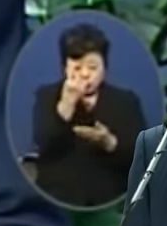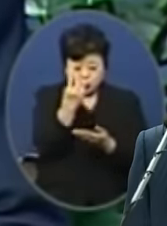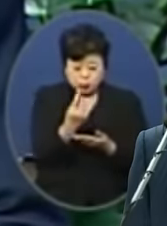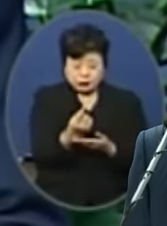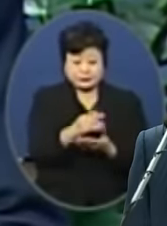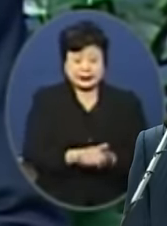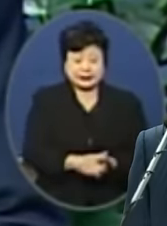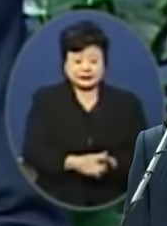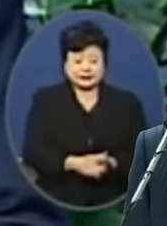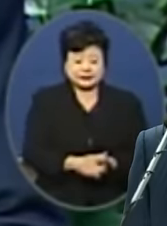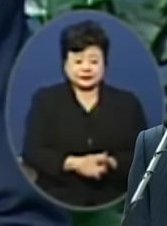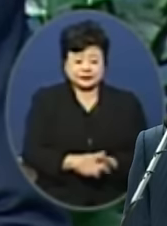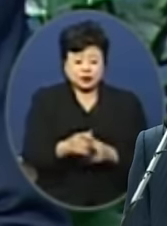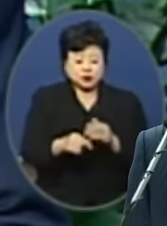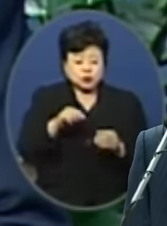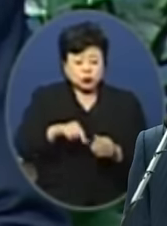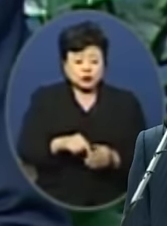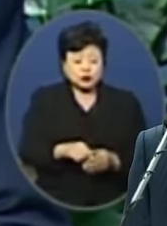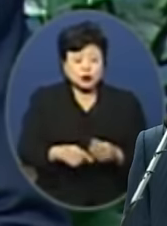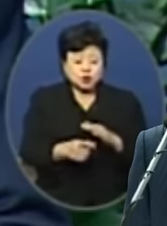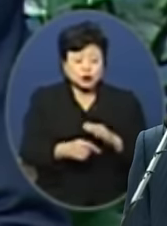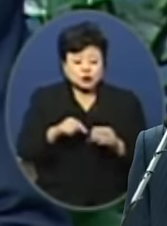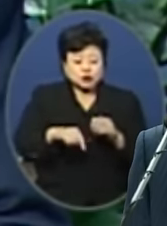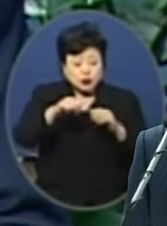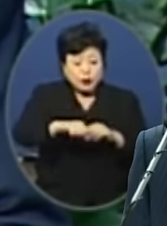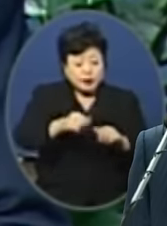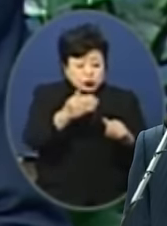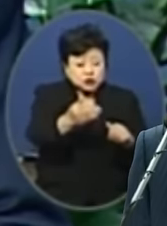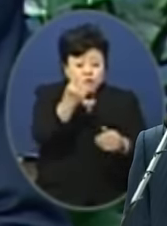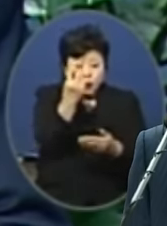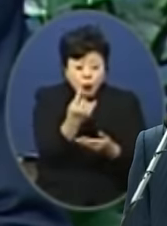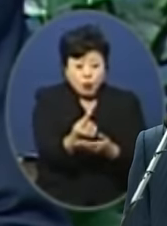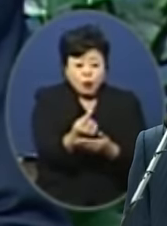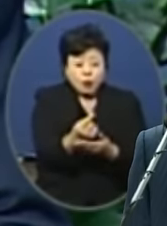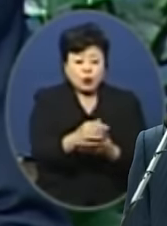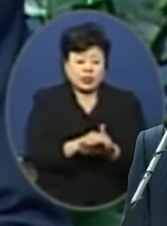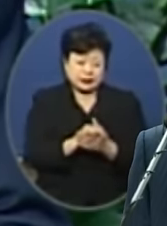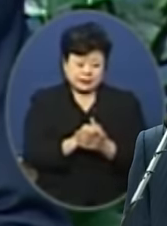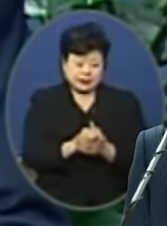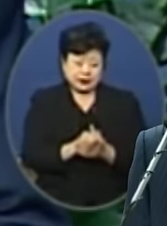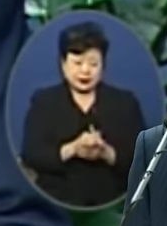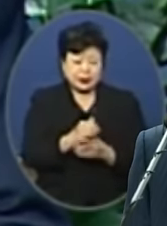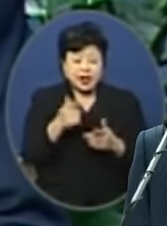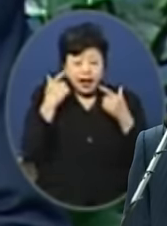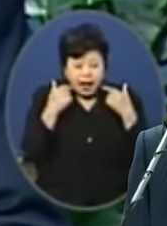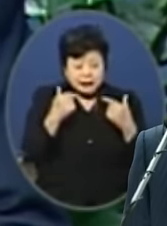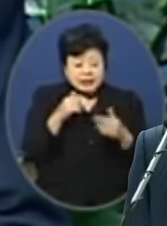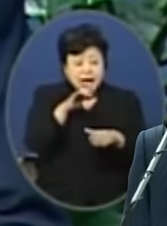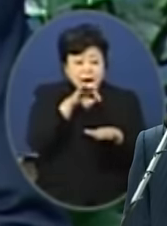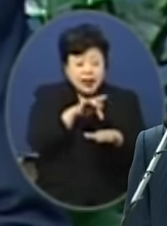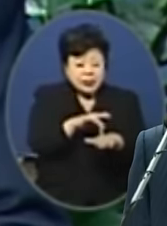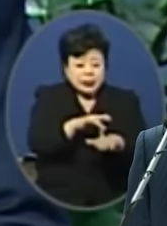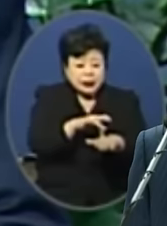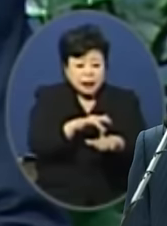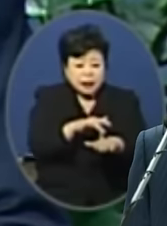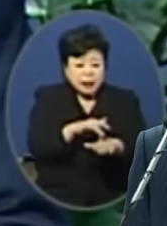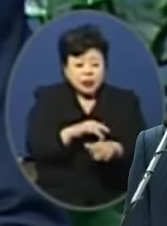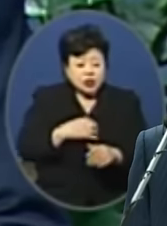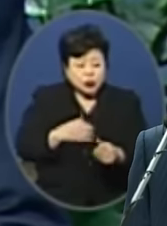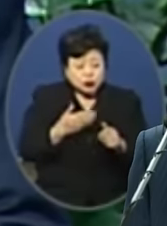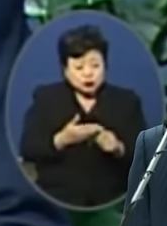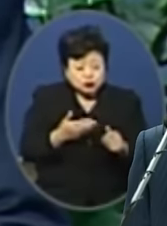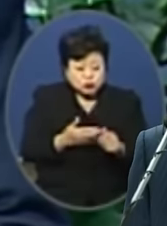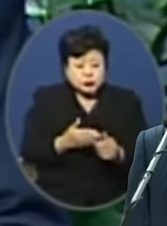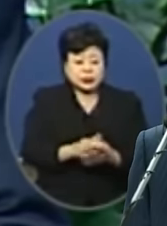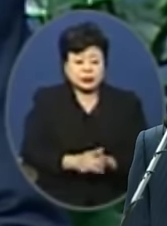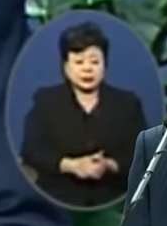것입니다. 도적이 오는 것은 도적질하고 죽이고 멸망시키는 것뿐이기 때문에 항상 마귀가 우리에게 괴로움을